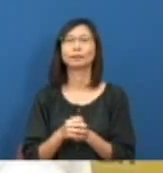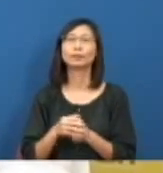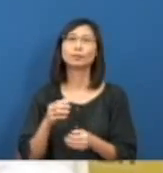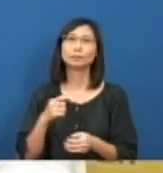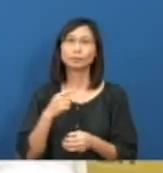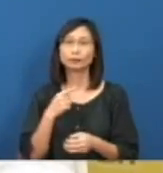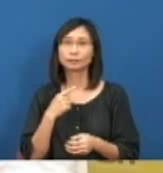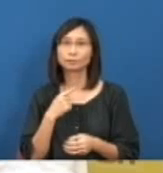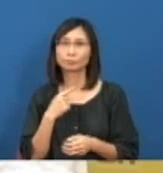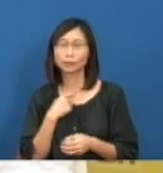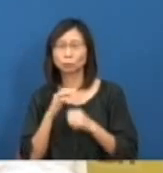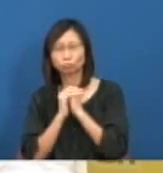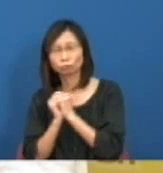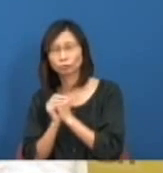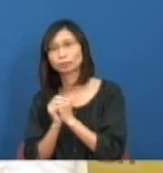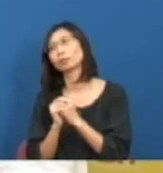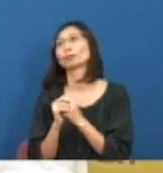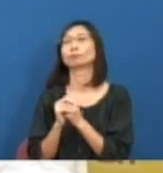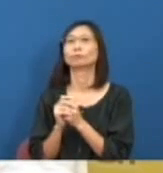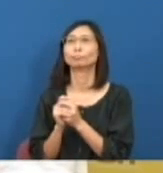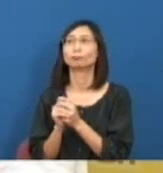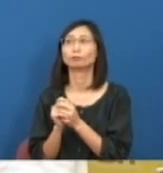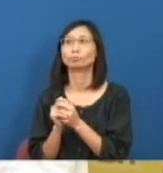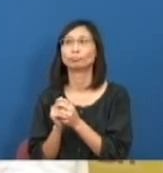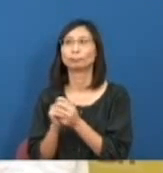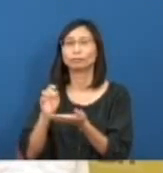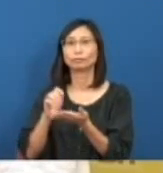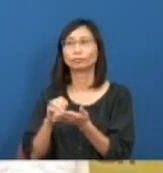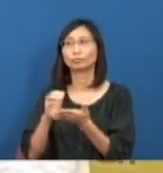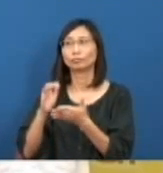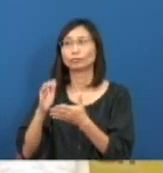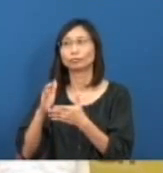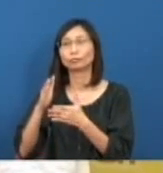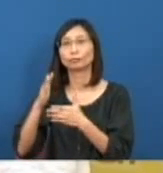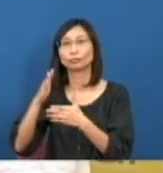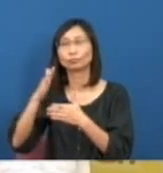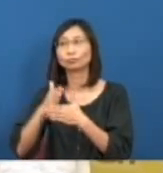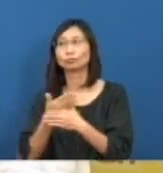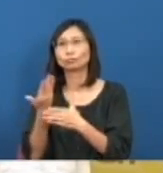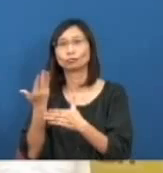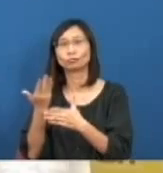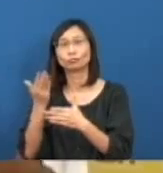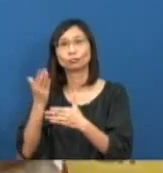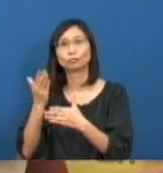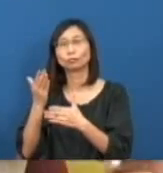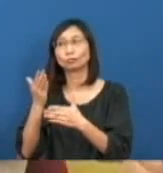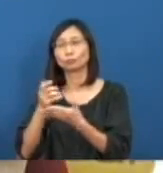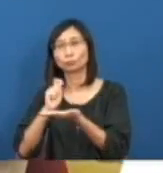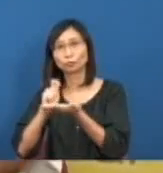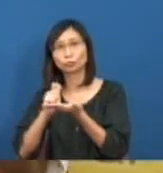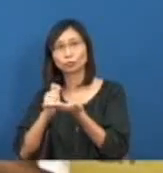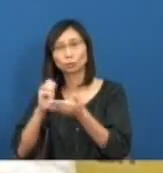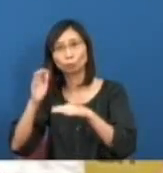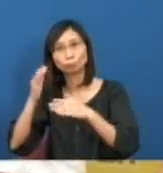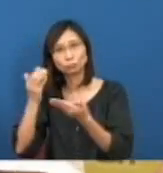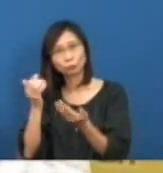係呢一個即係呢個做為佢做一啲注腳啊，證實嗰個可靠性嘅嘢咧，因為呢